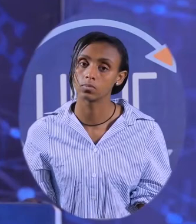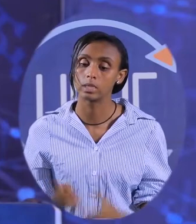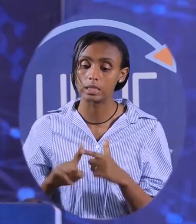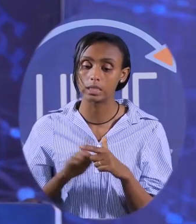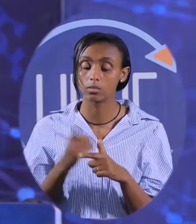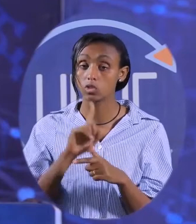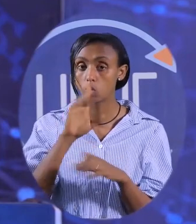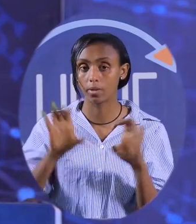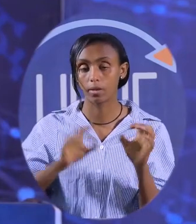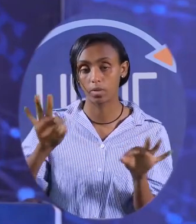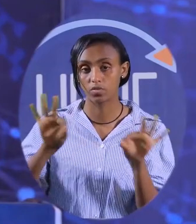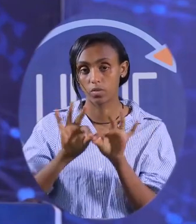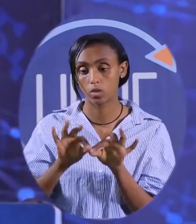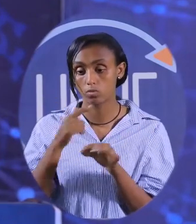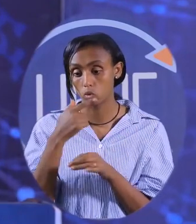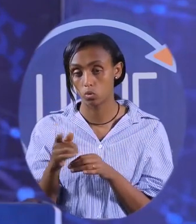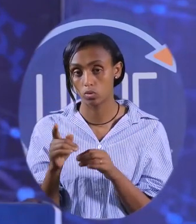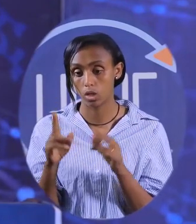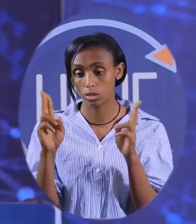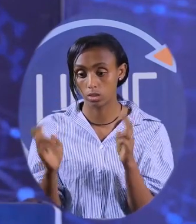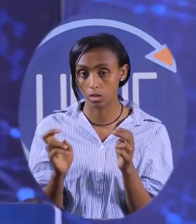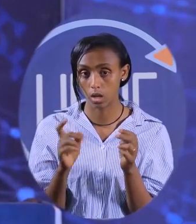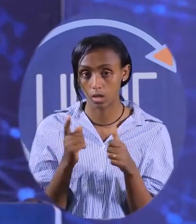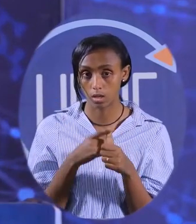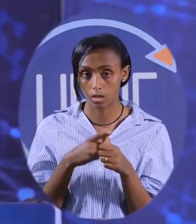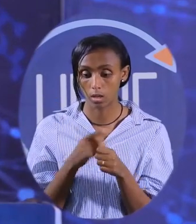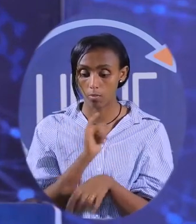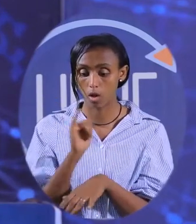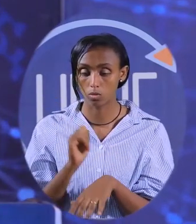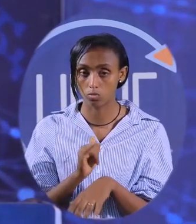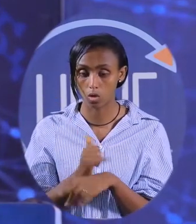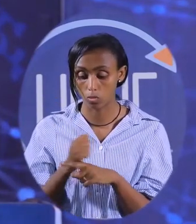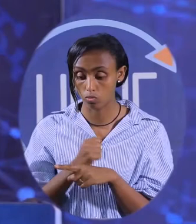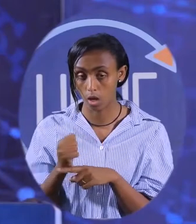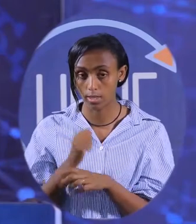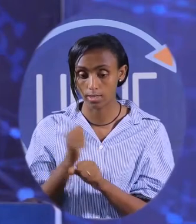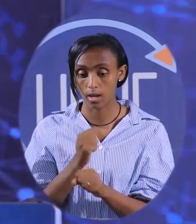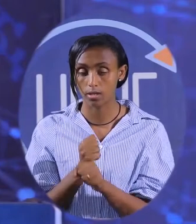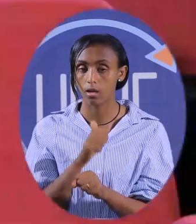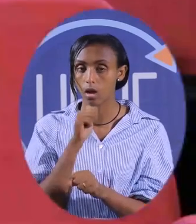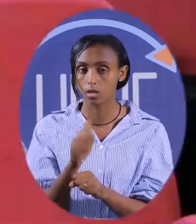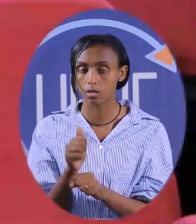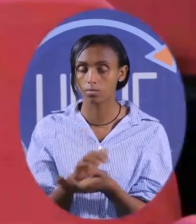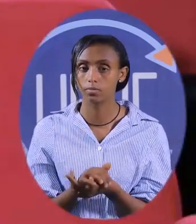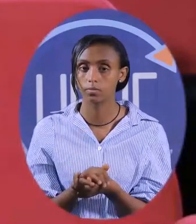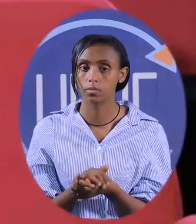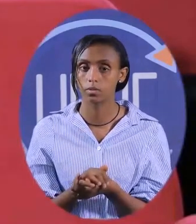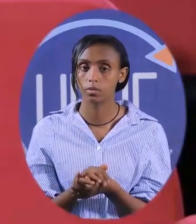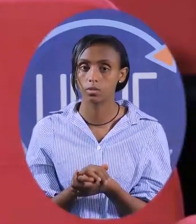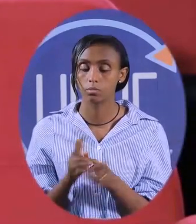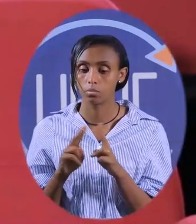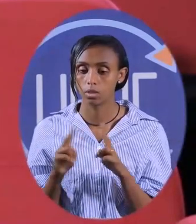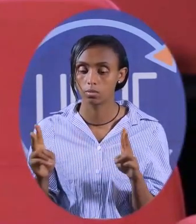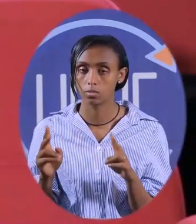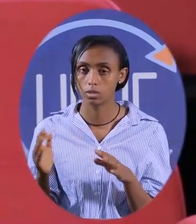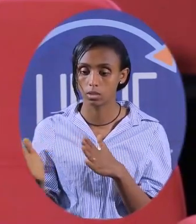እንግዲህ ምንድን ነው መደረግ ያለበት የሚሉት አጀንዳዎች፣ አንደኛ ባለሙያ ስራ እየሰራ አይደለም። ስለ እውነት ነው የምላችሁ። በጣም ተስተካክለን ምን